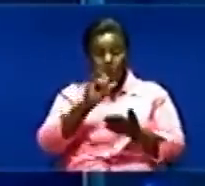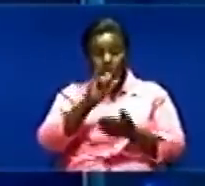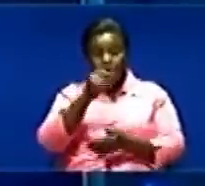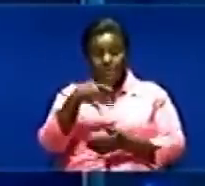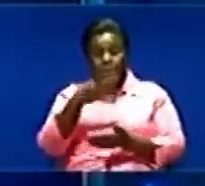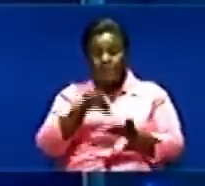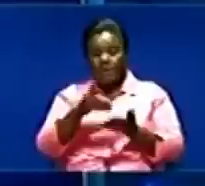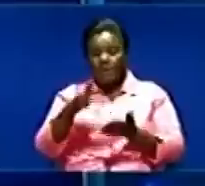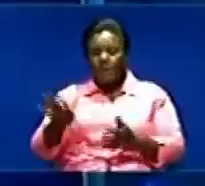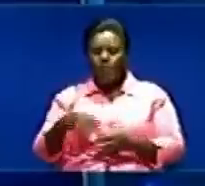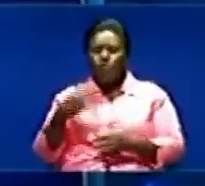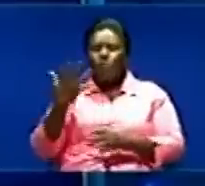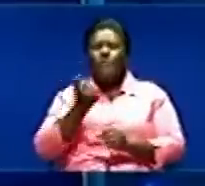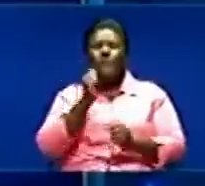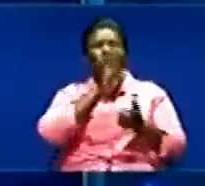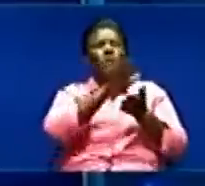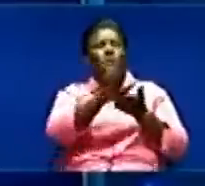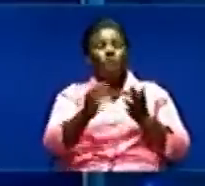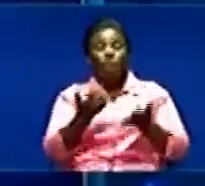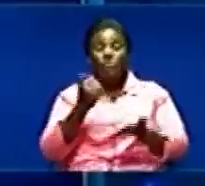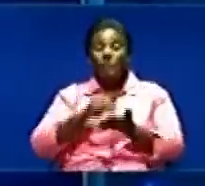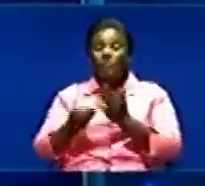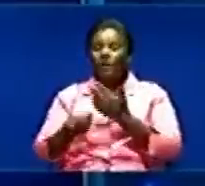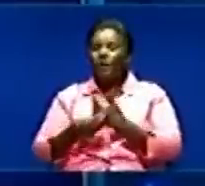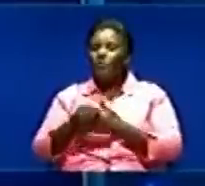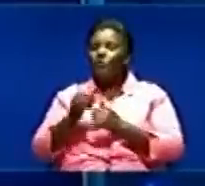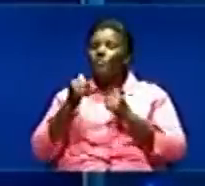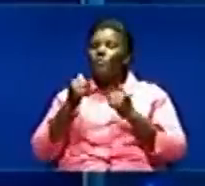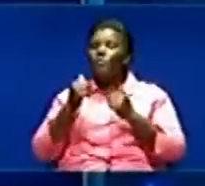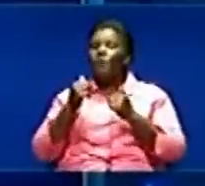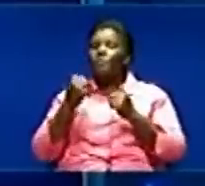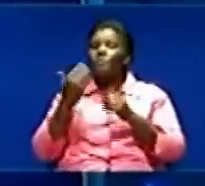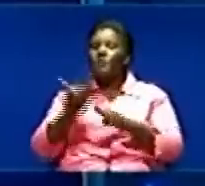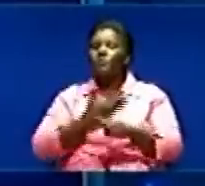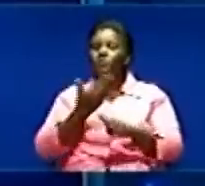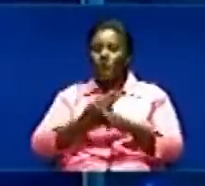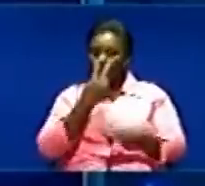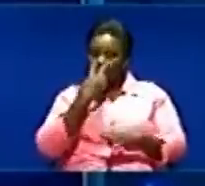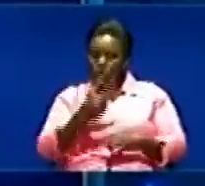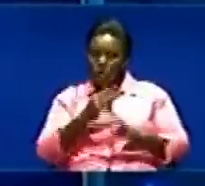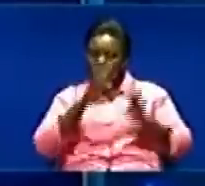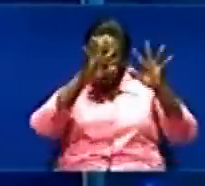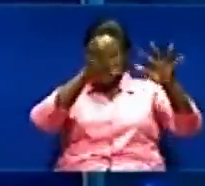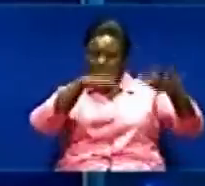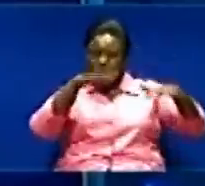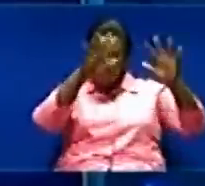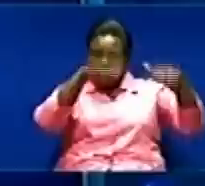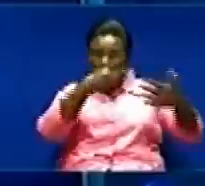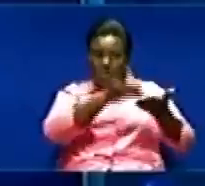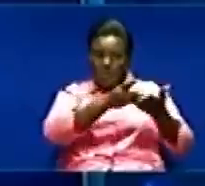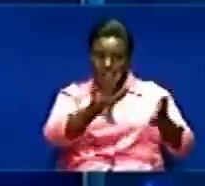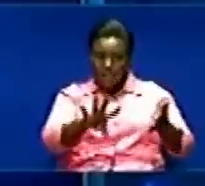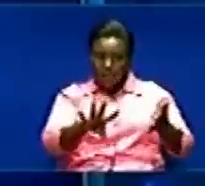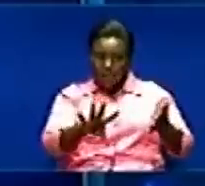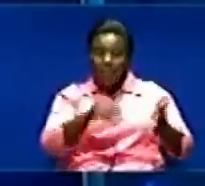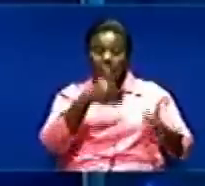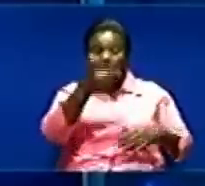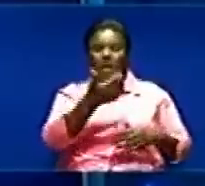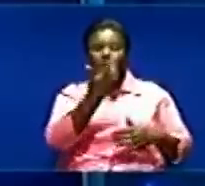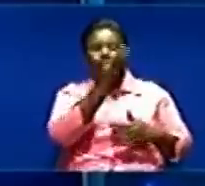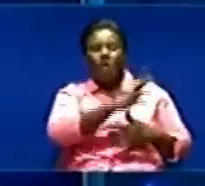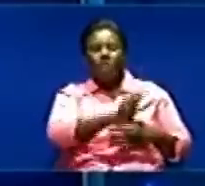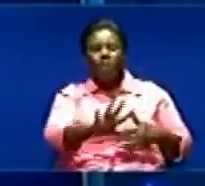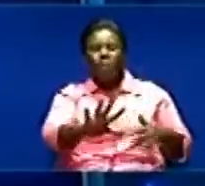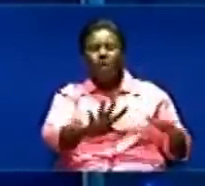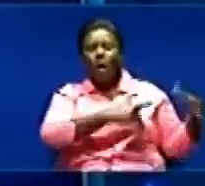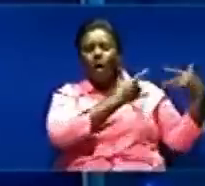wamejikuta wakistaajabu kwa kuwa wamezoea kuona mvua zinazonyesha Dar es Salaam ndio zinasababisha mafuriko Jangwani. Mwandishi